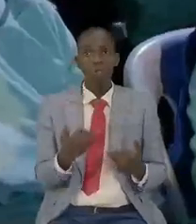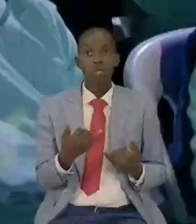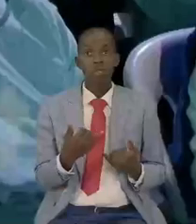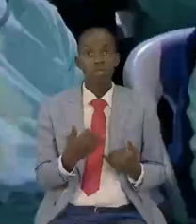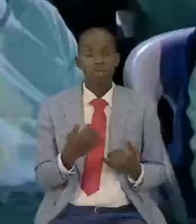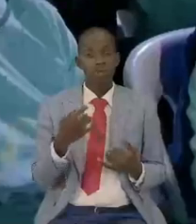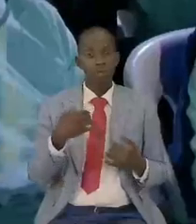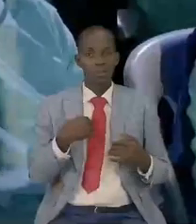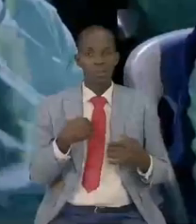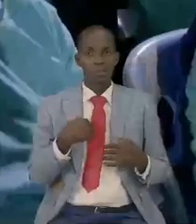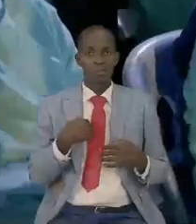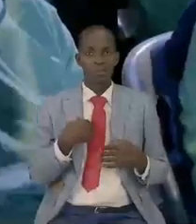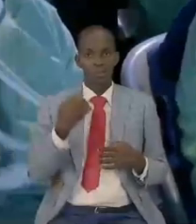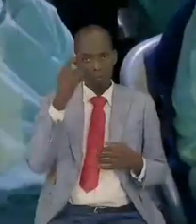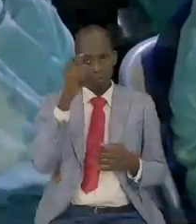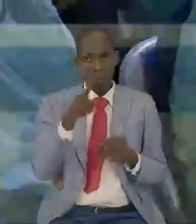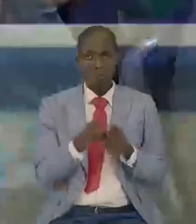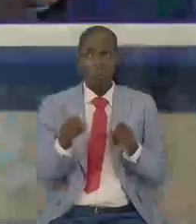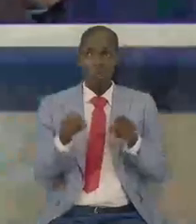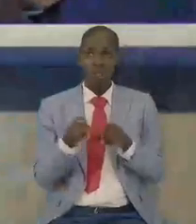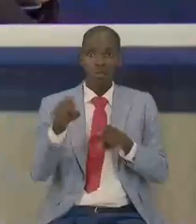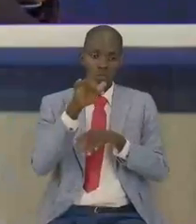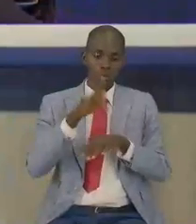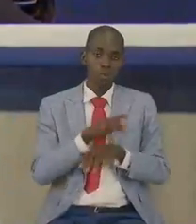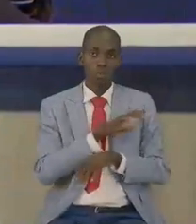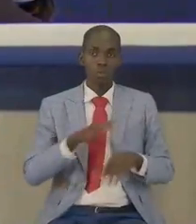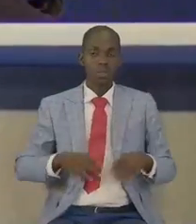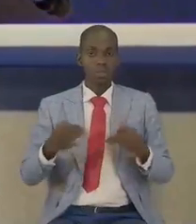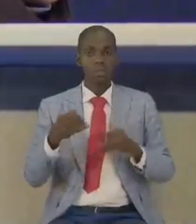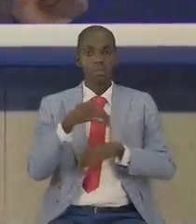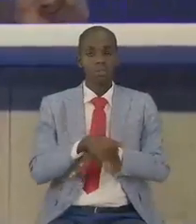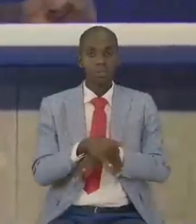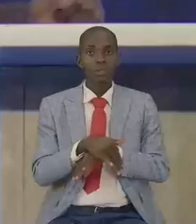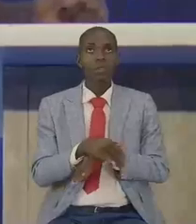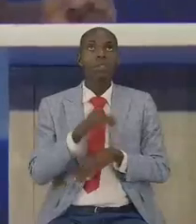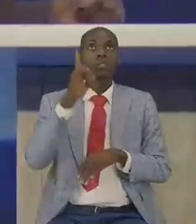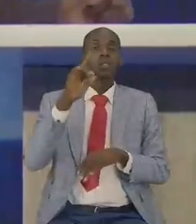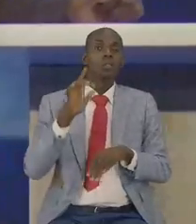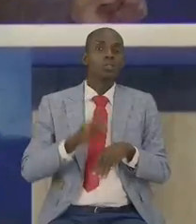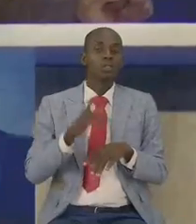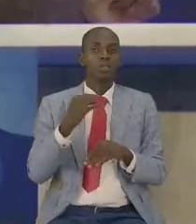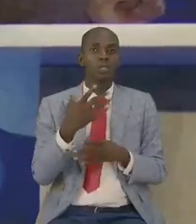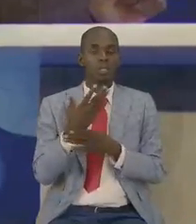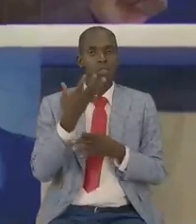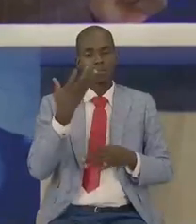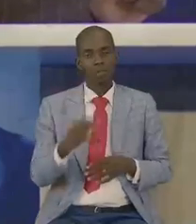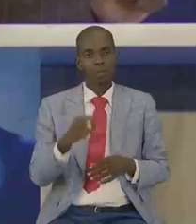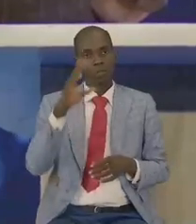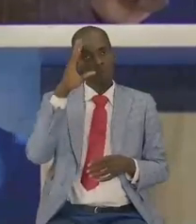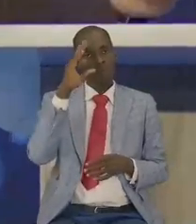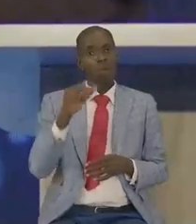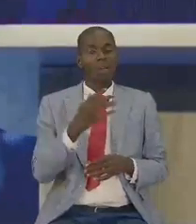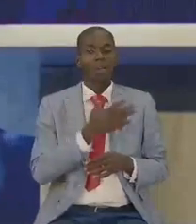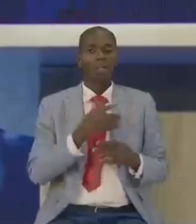là-bas? Comme tu touches Christ ce soir, il touchera la main. Et